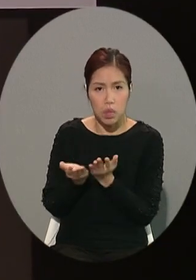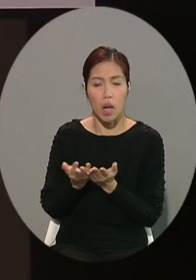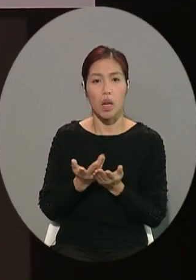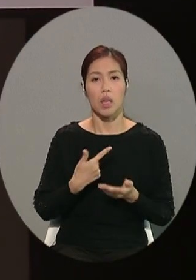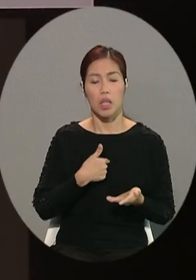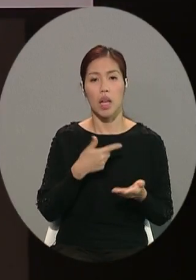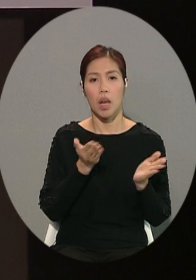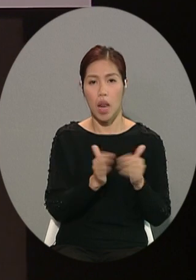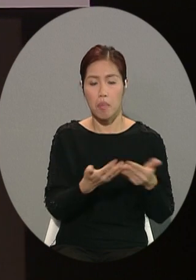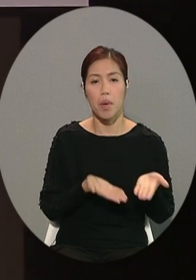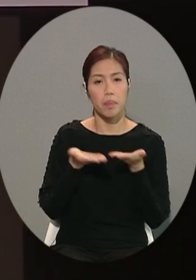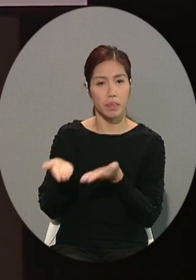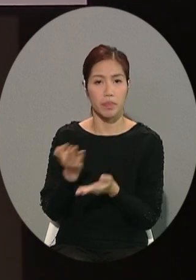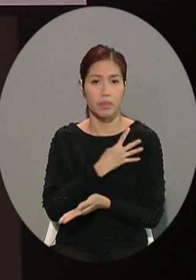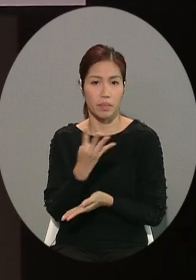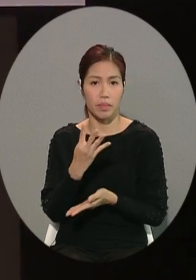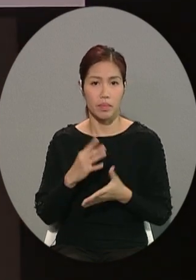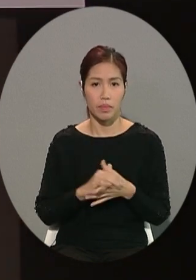份嘅礼物系俾四号候选人。